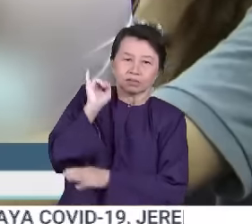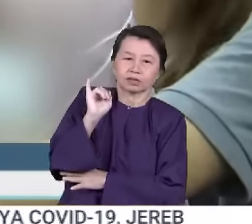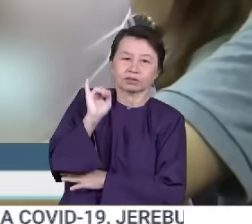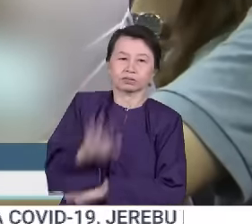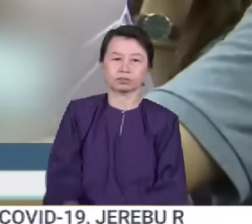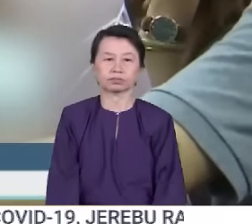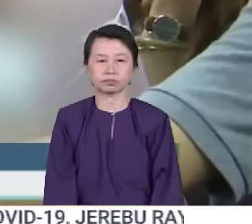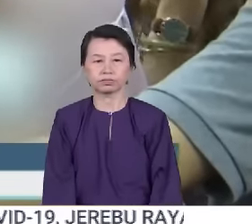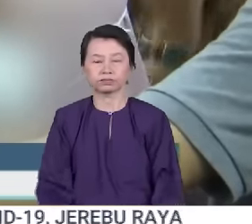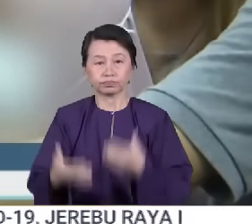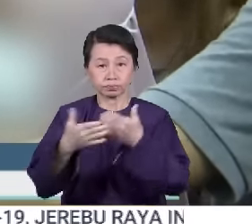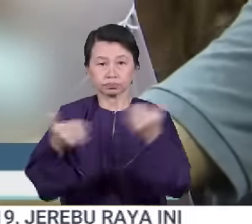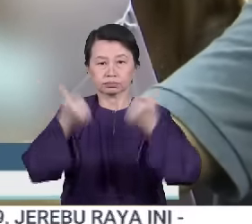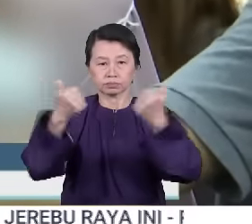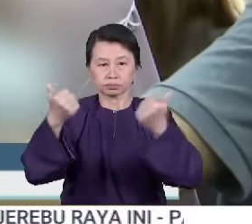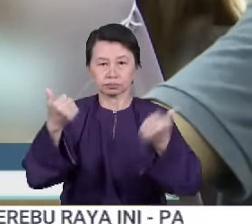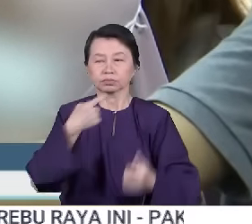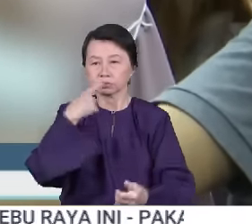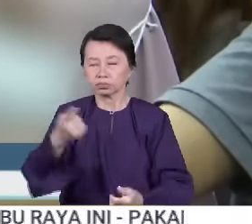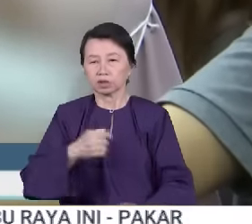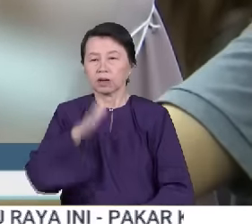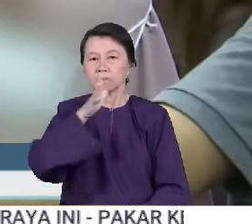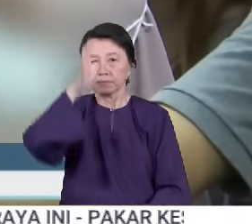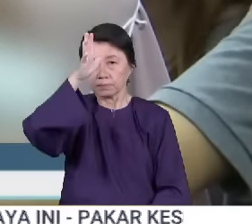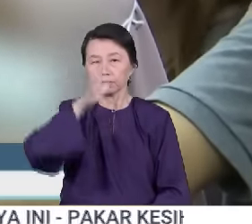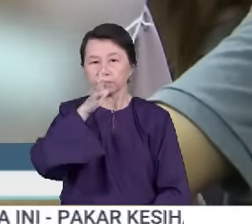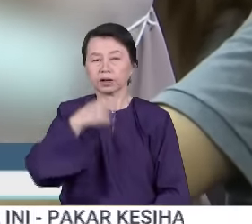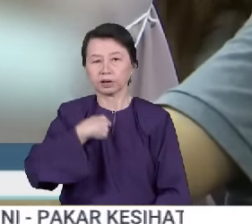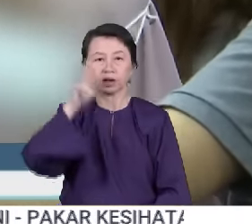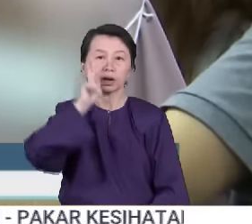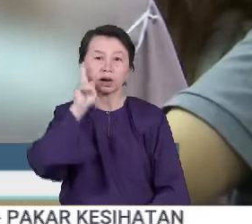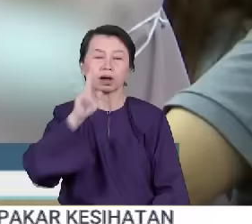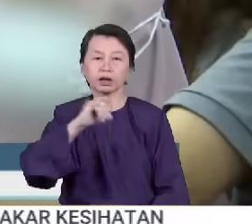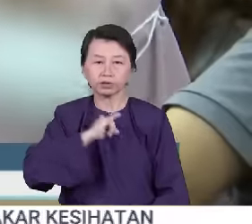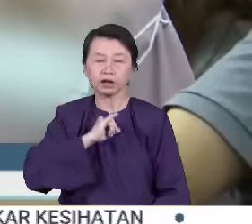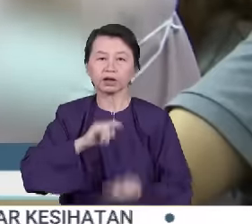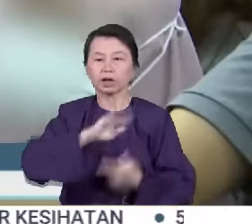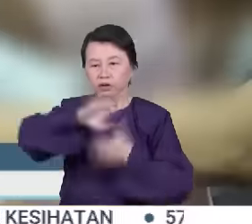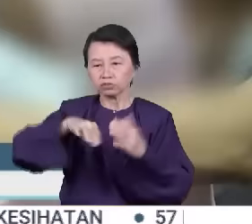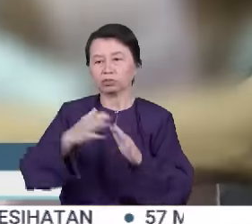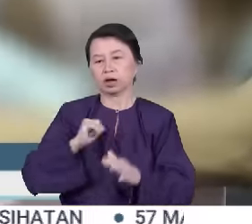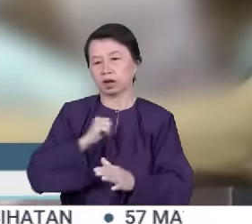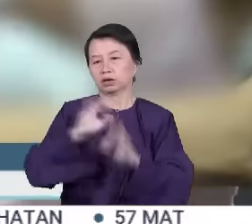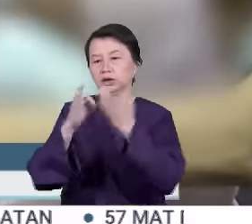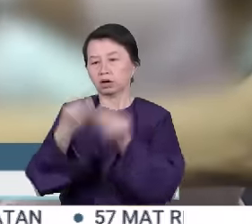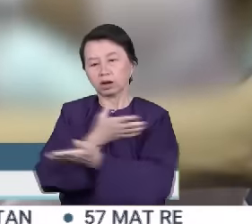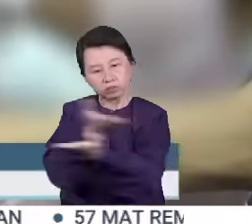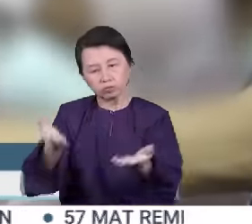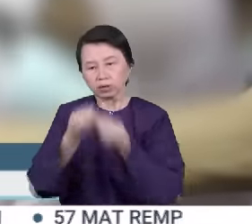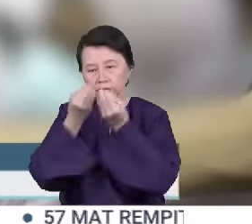kalau mendekat beraya gini, saya minta maaf kepada ibu saya, kakak saya, semualah adik keluarga saya. Kami belajar